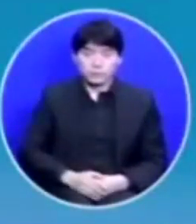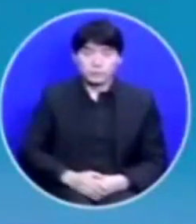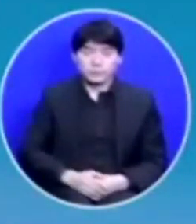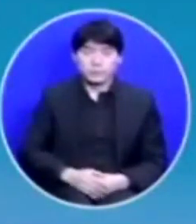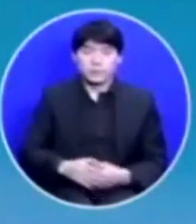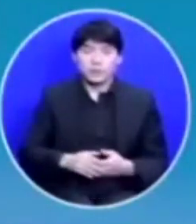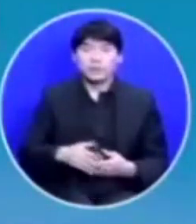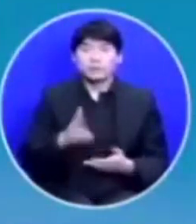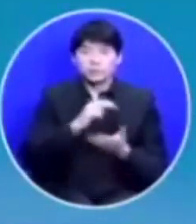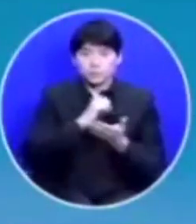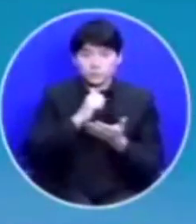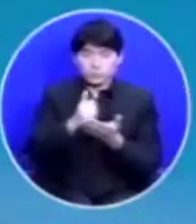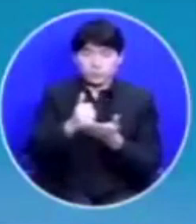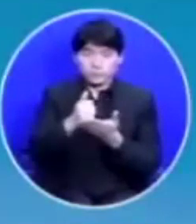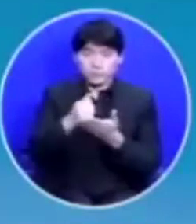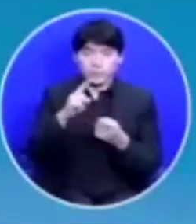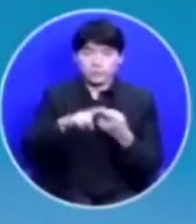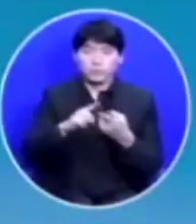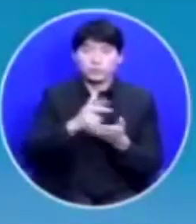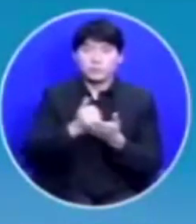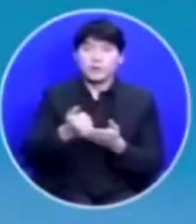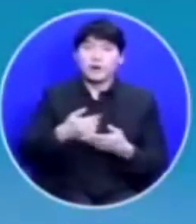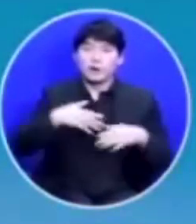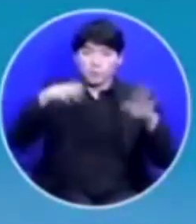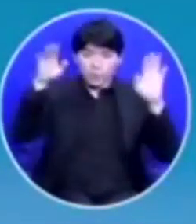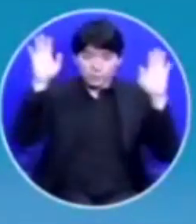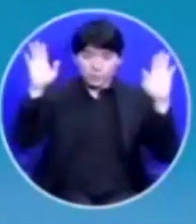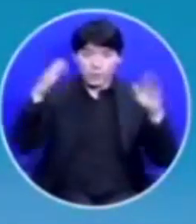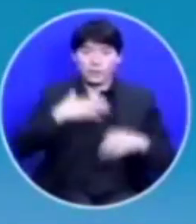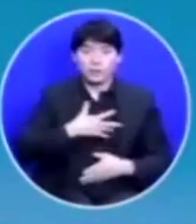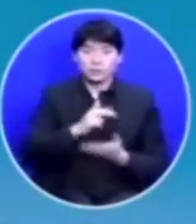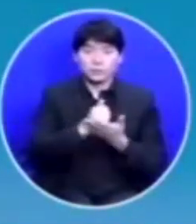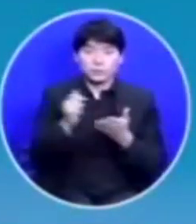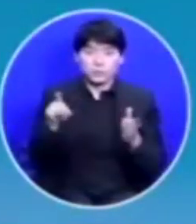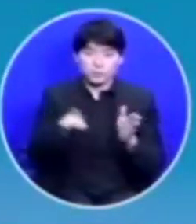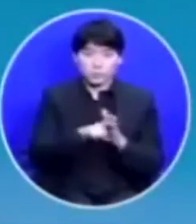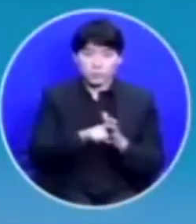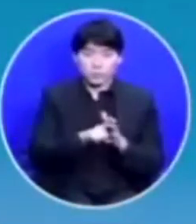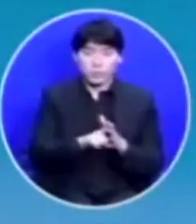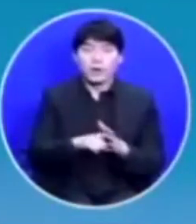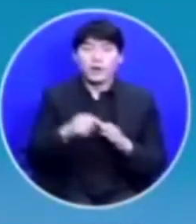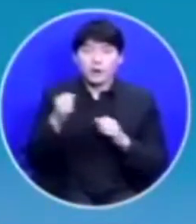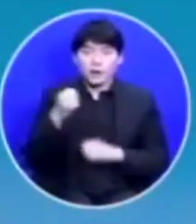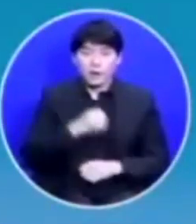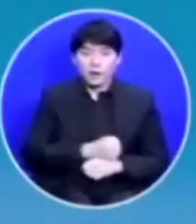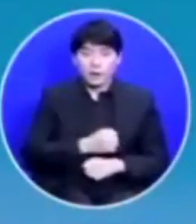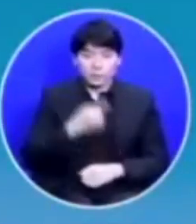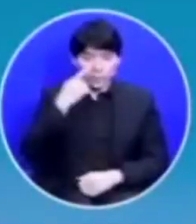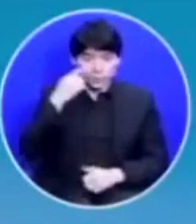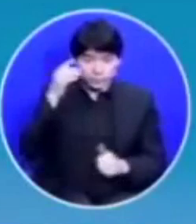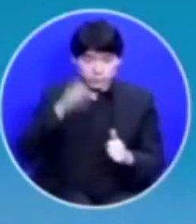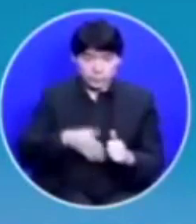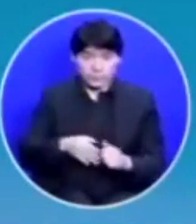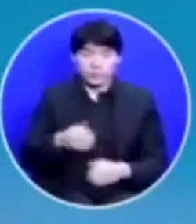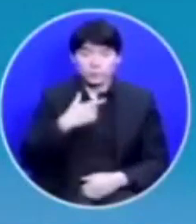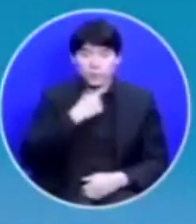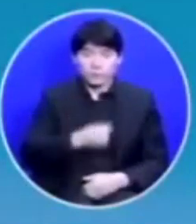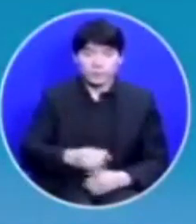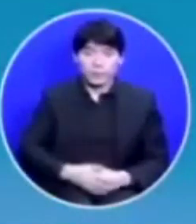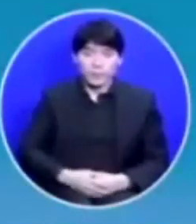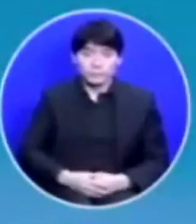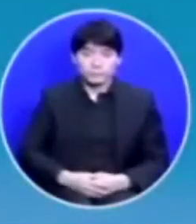항복한 이다 제가 주님을 믿고 해보겠습니다 그리고 딸 아이를 정말